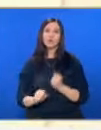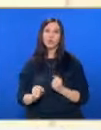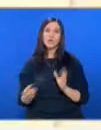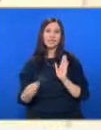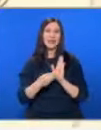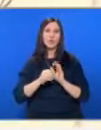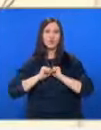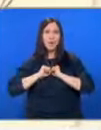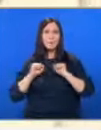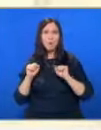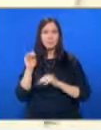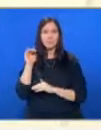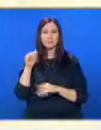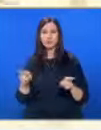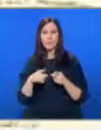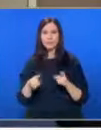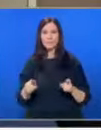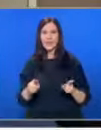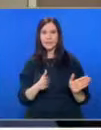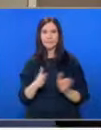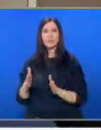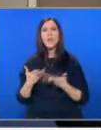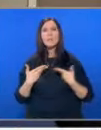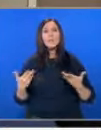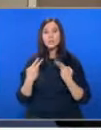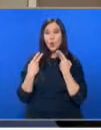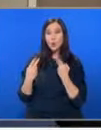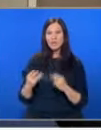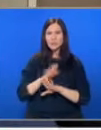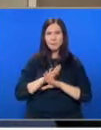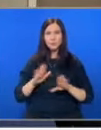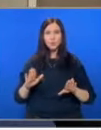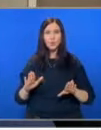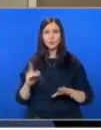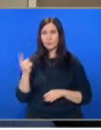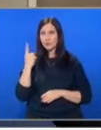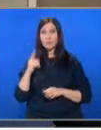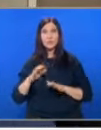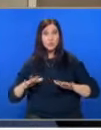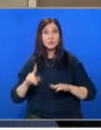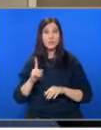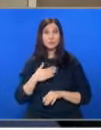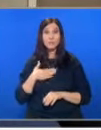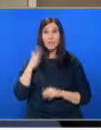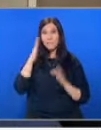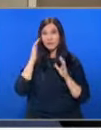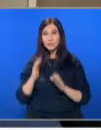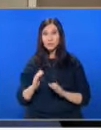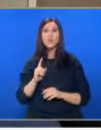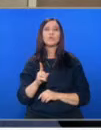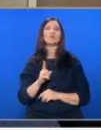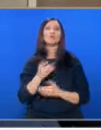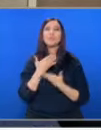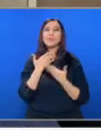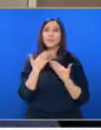е заложена бомба за бъдещото управление. Ние се оказваме в абсолютно безпрецедентна ситуация, в която ще имаме правителство, което няма